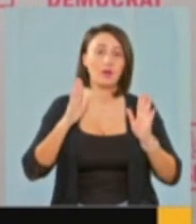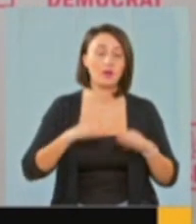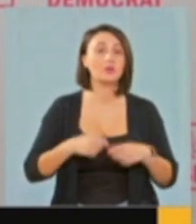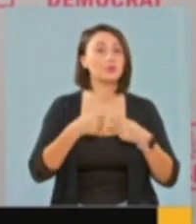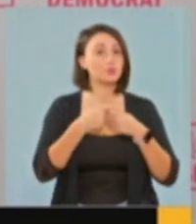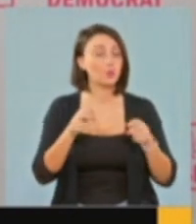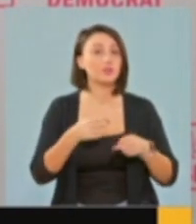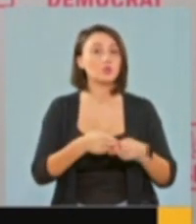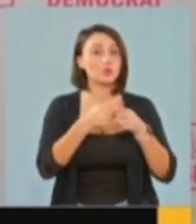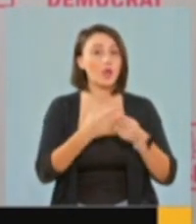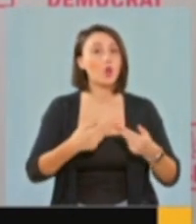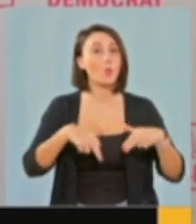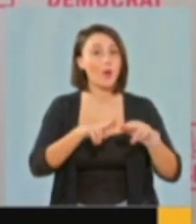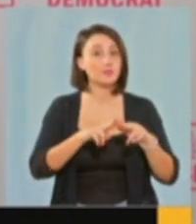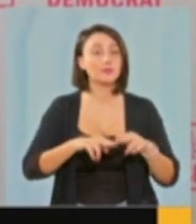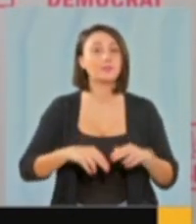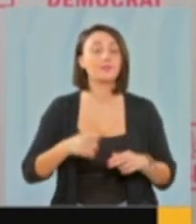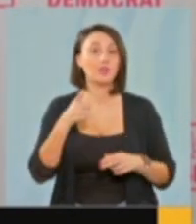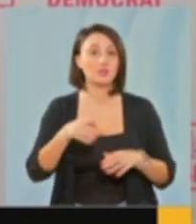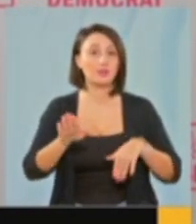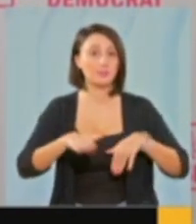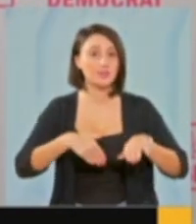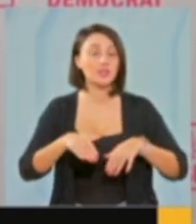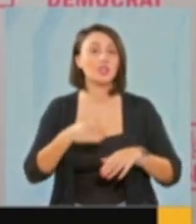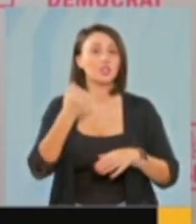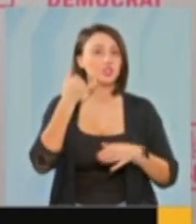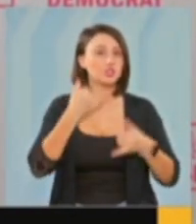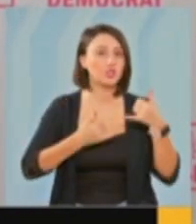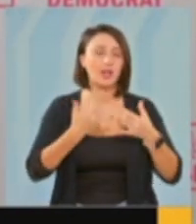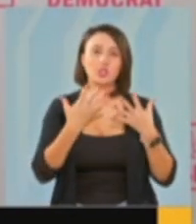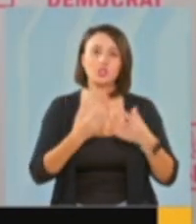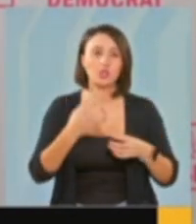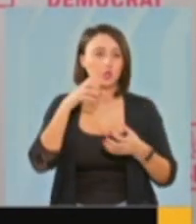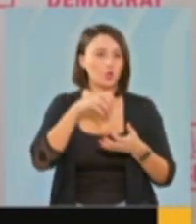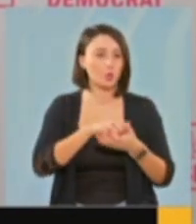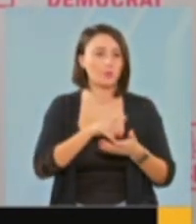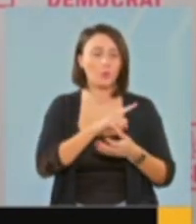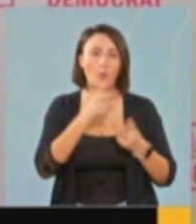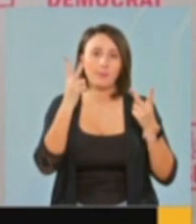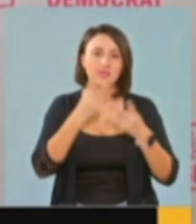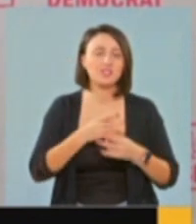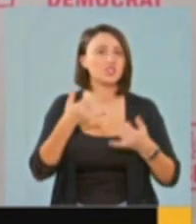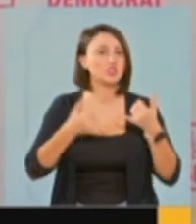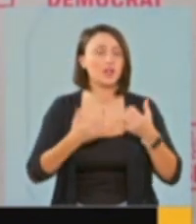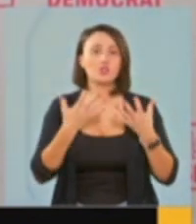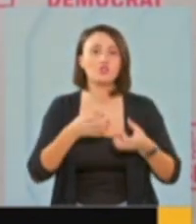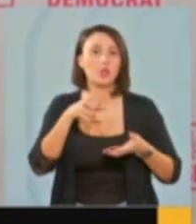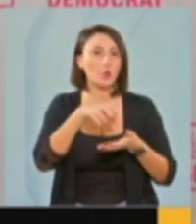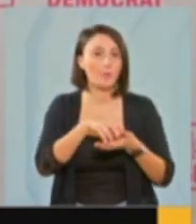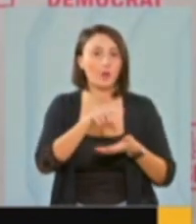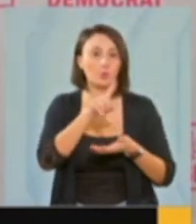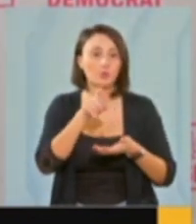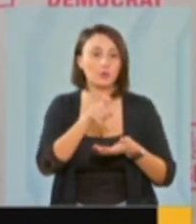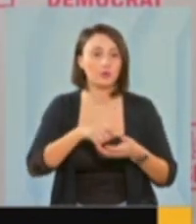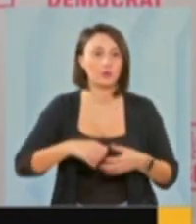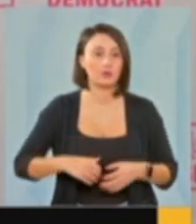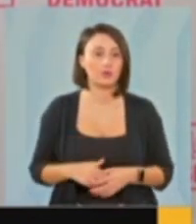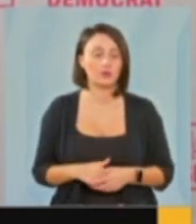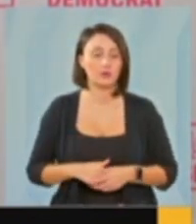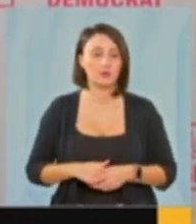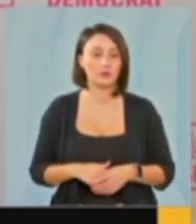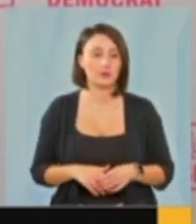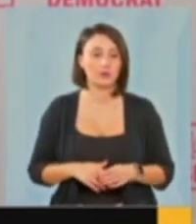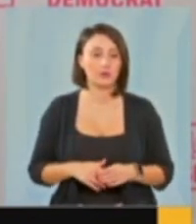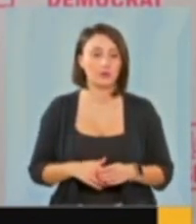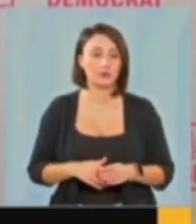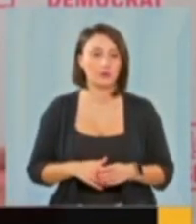toată susținerea noastră pentru acest minister nu am înțeles ce domeniu în ce domeniu este